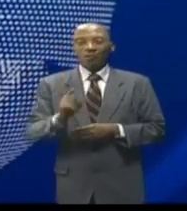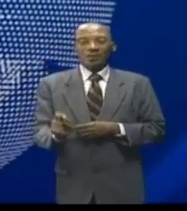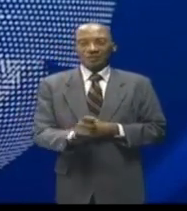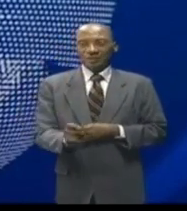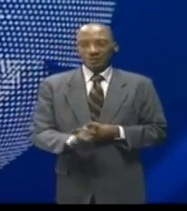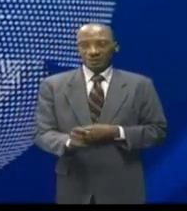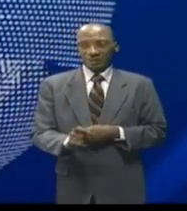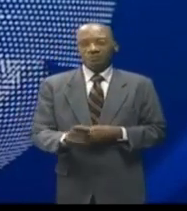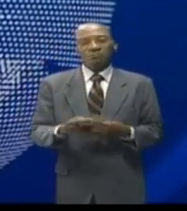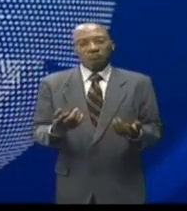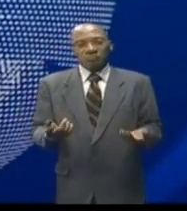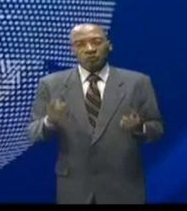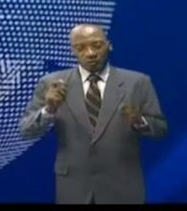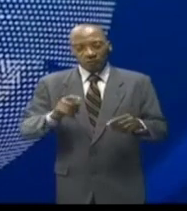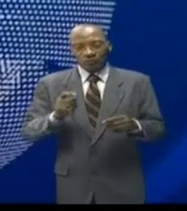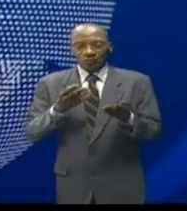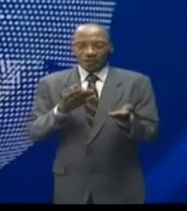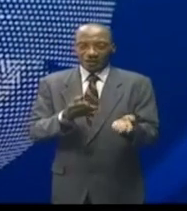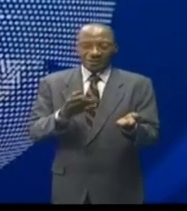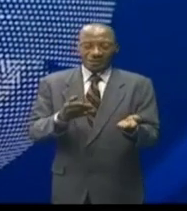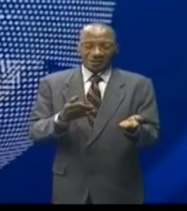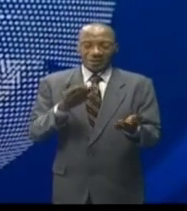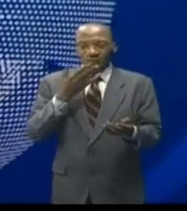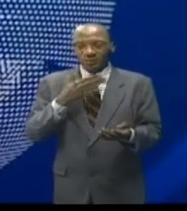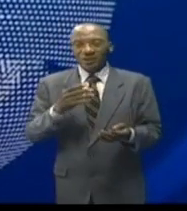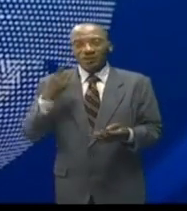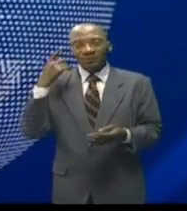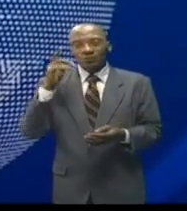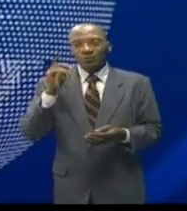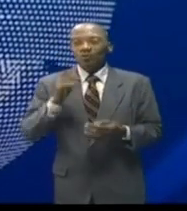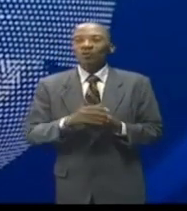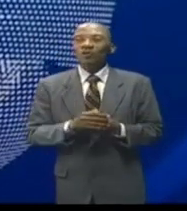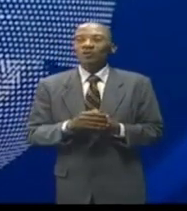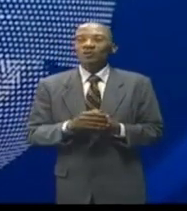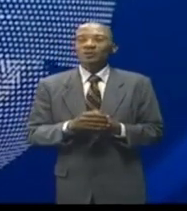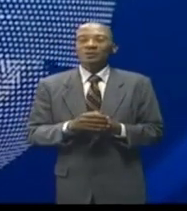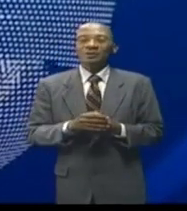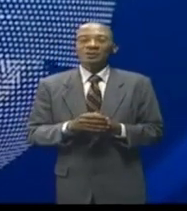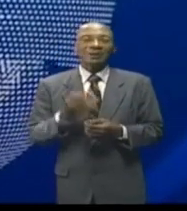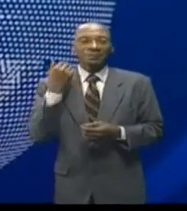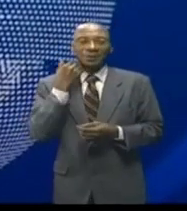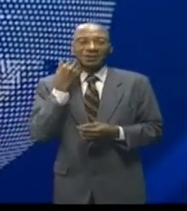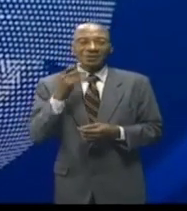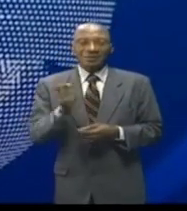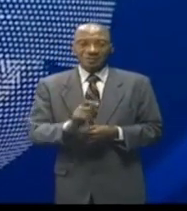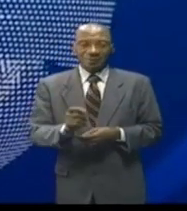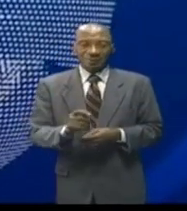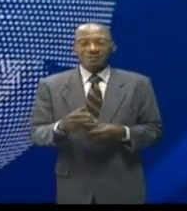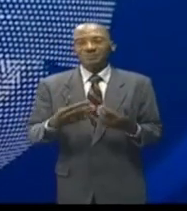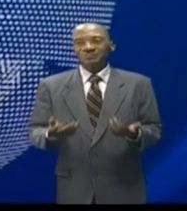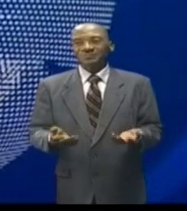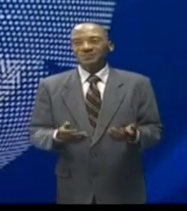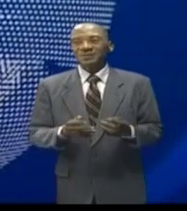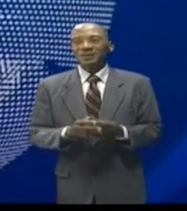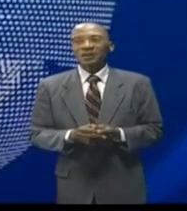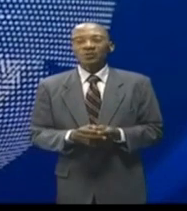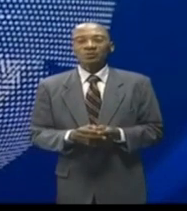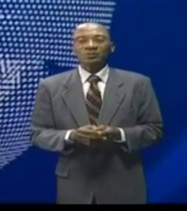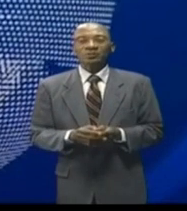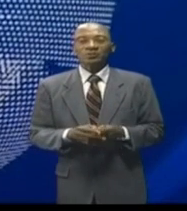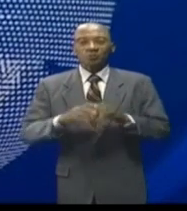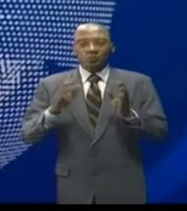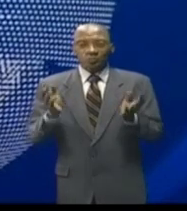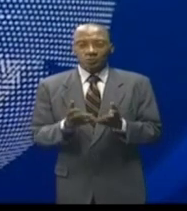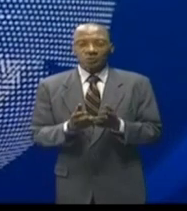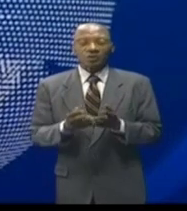aux soins du diabète tout comme l'année dernière le même thème est prévu en 2023 ce qui souligne l'importance des